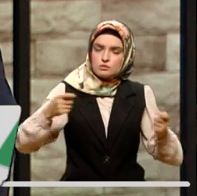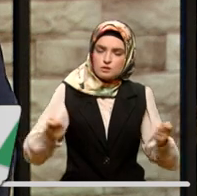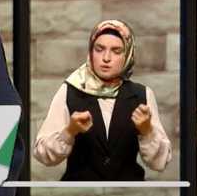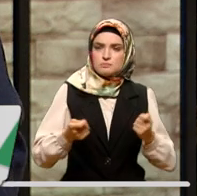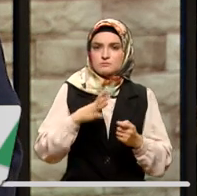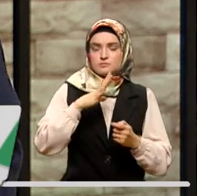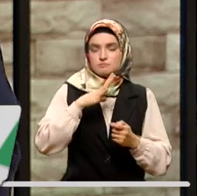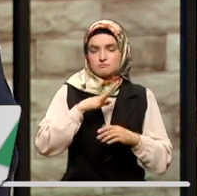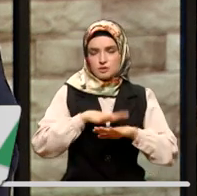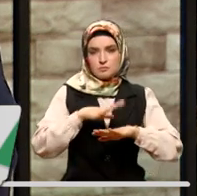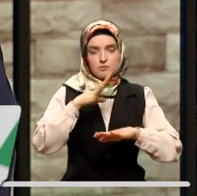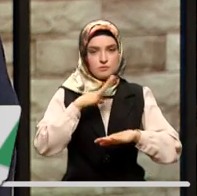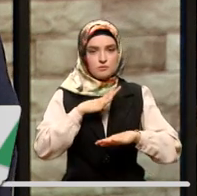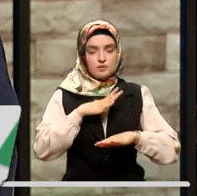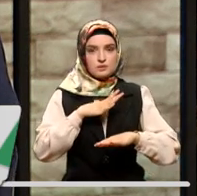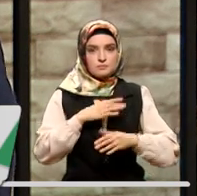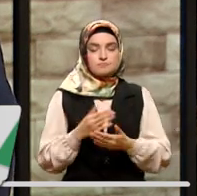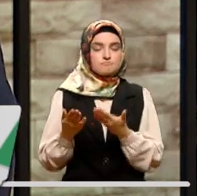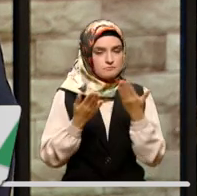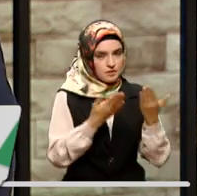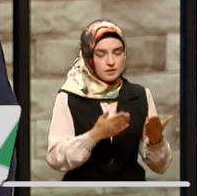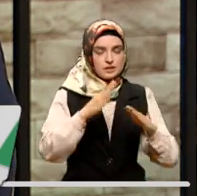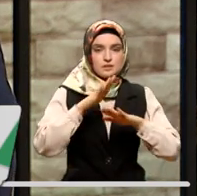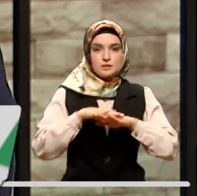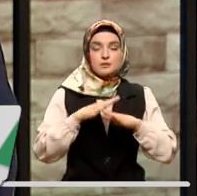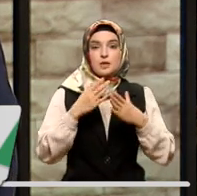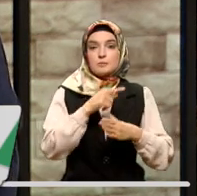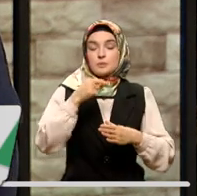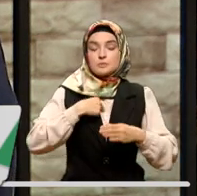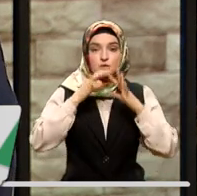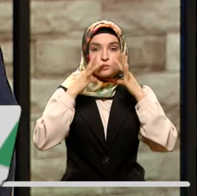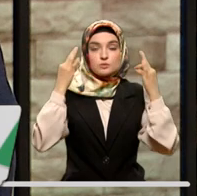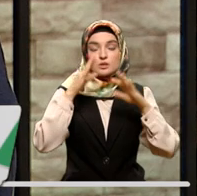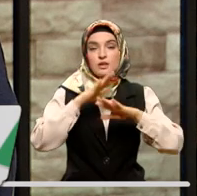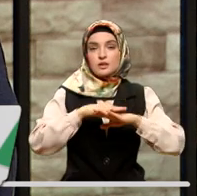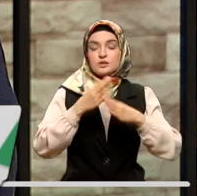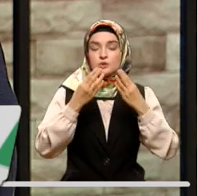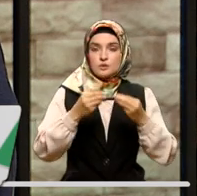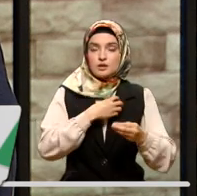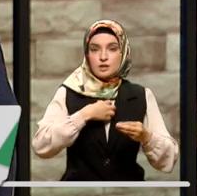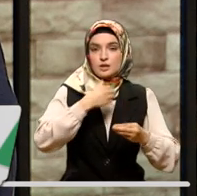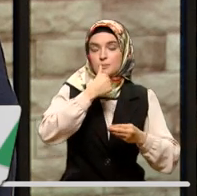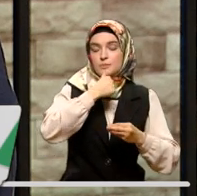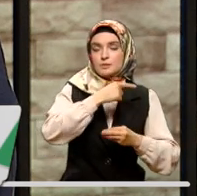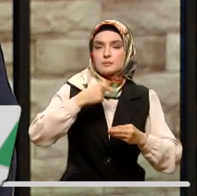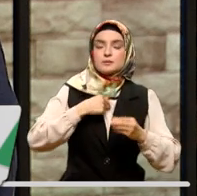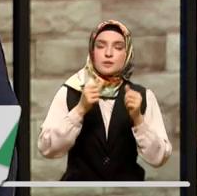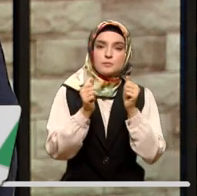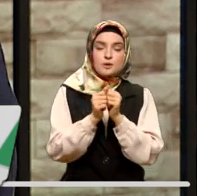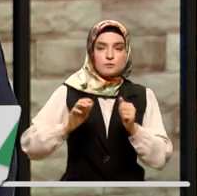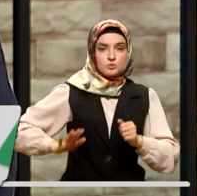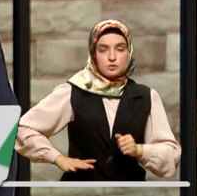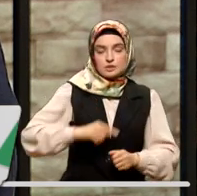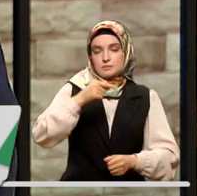yaparız. Davetlerimizi yaparız. Ama bizi mutlu edecek olan anne ve babaların bizimle beraber çocuklarını